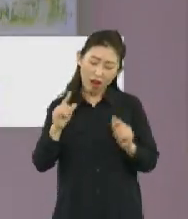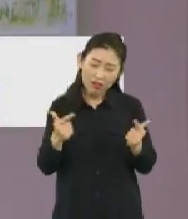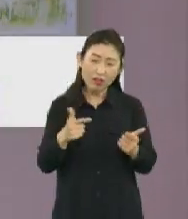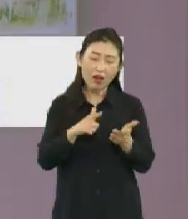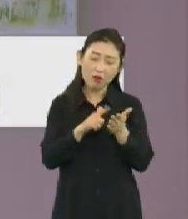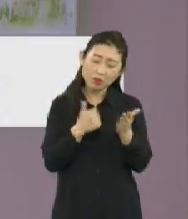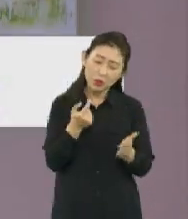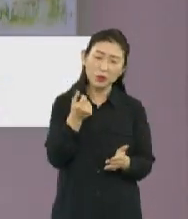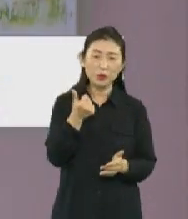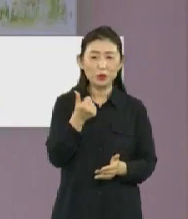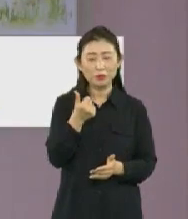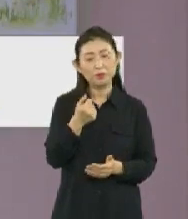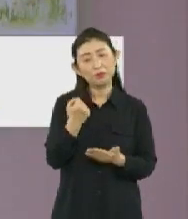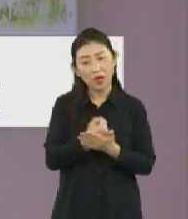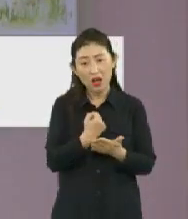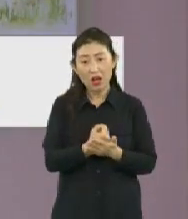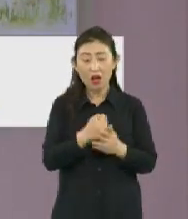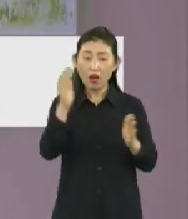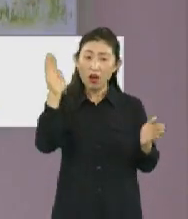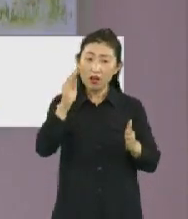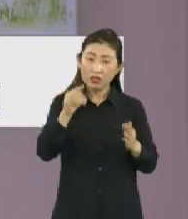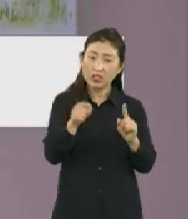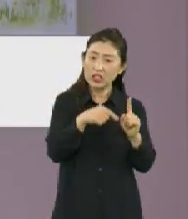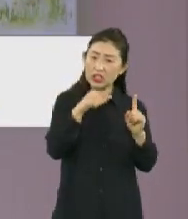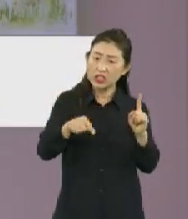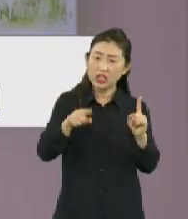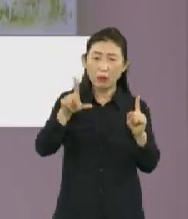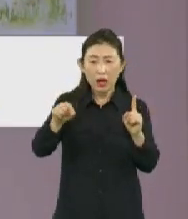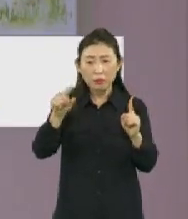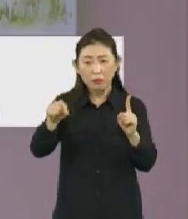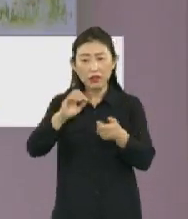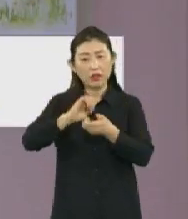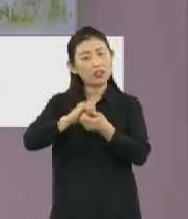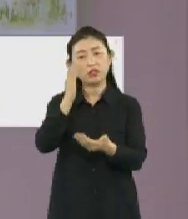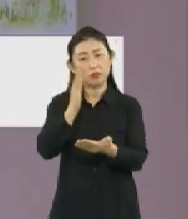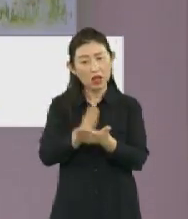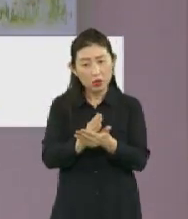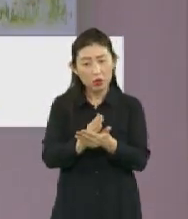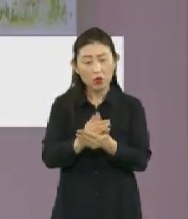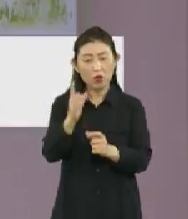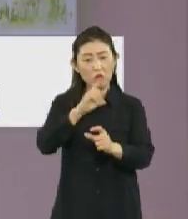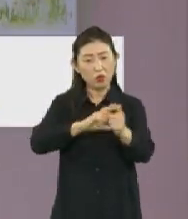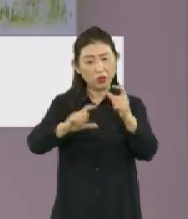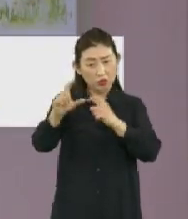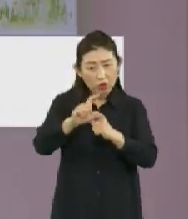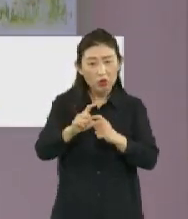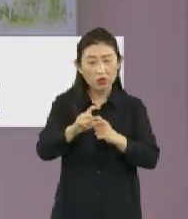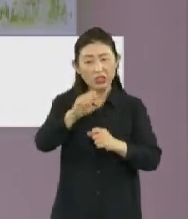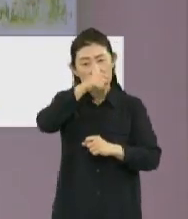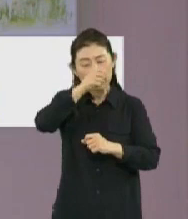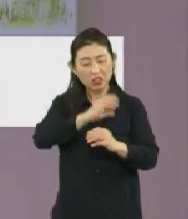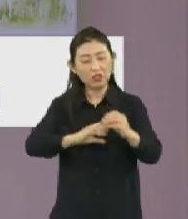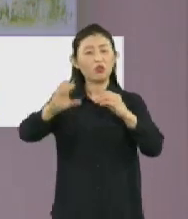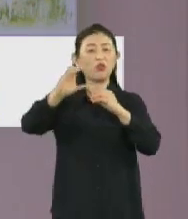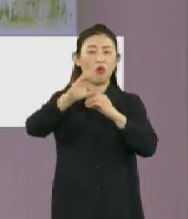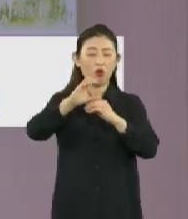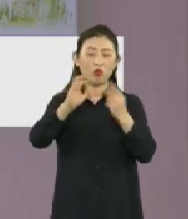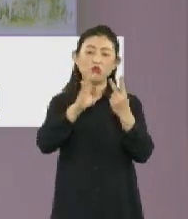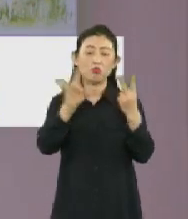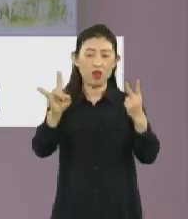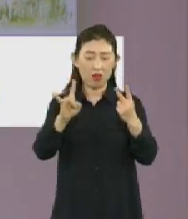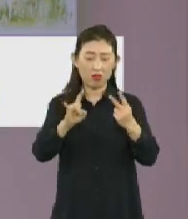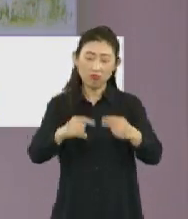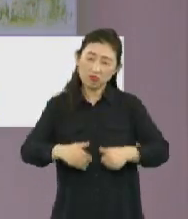부분이 좀 있는 것 같아요. 학생 1인당 만 원이라는 개념을 하지 말고 차후 이게 더 활성화돼갖고 뭐 예산 두 배 이상은